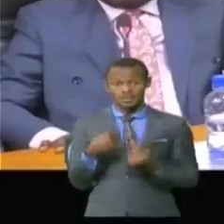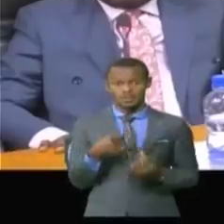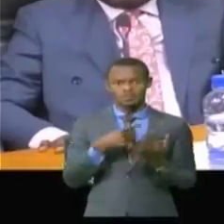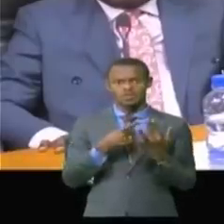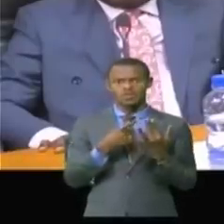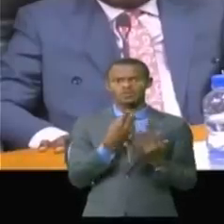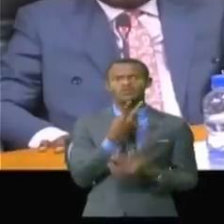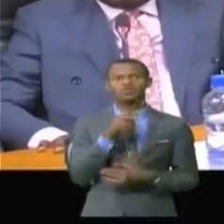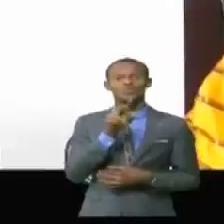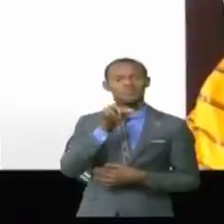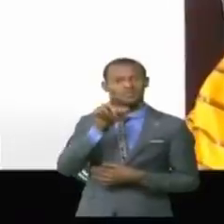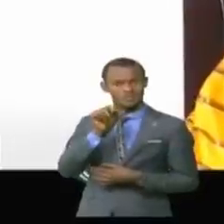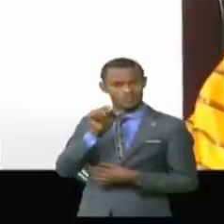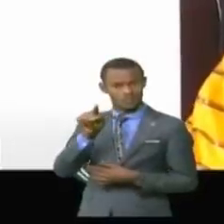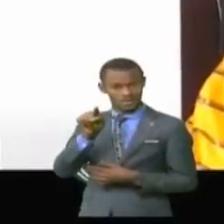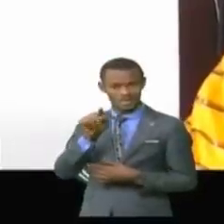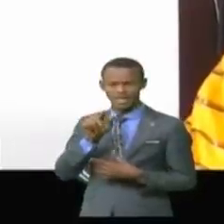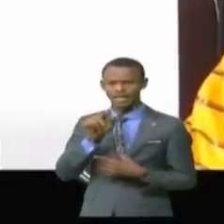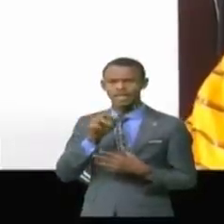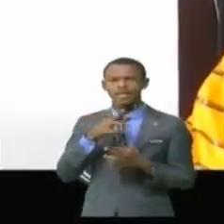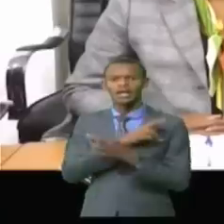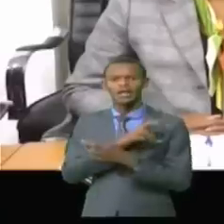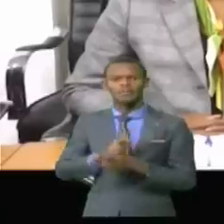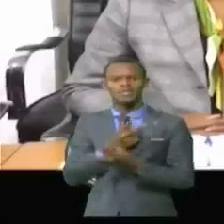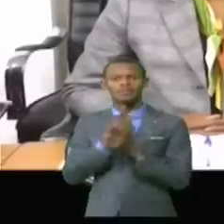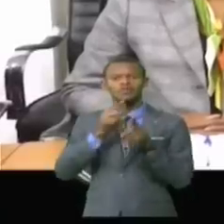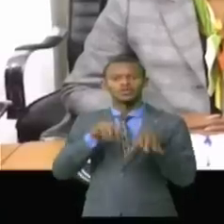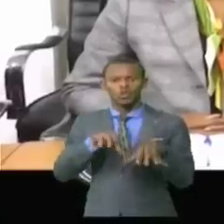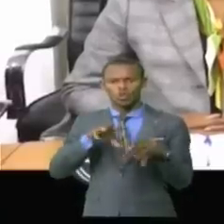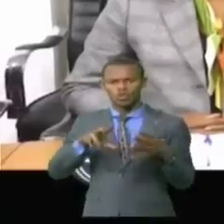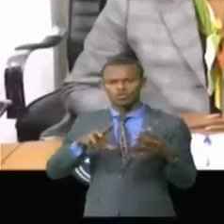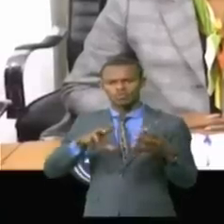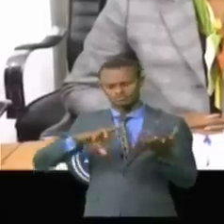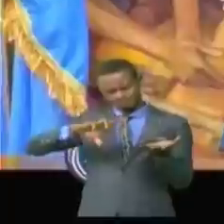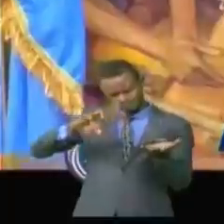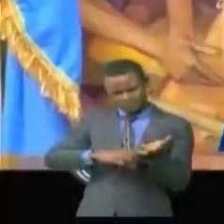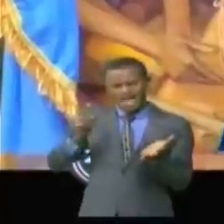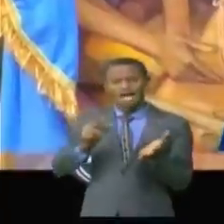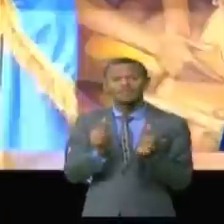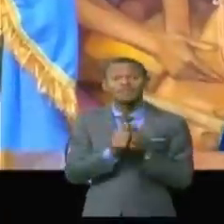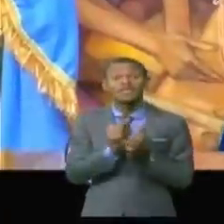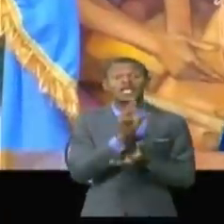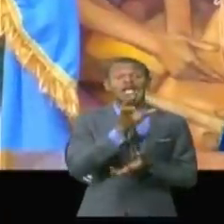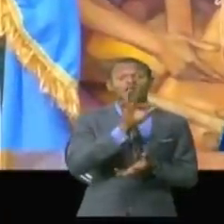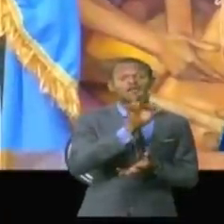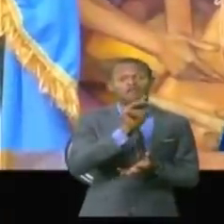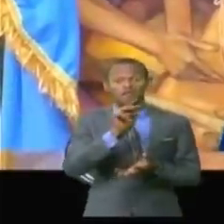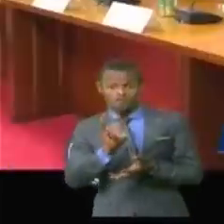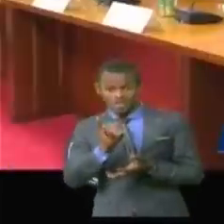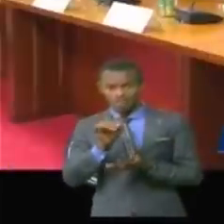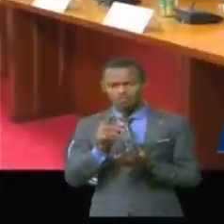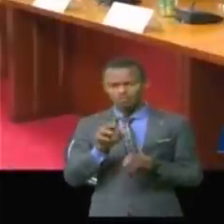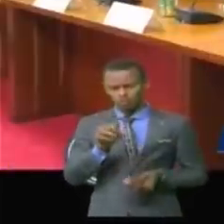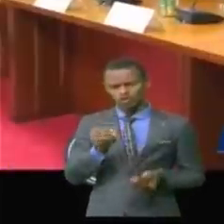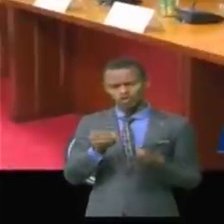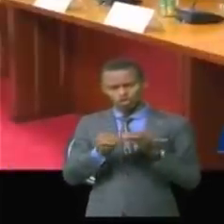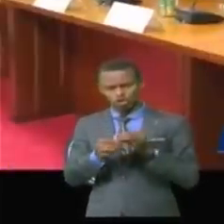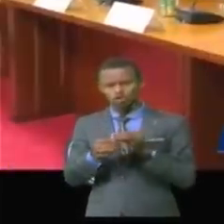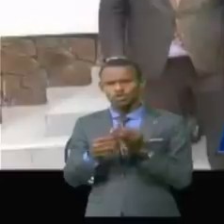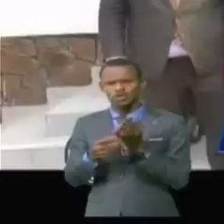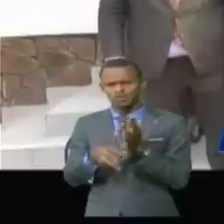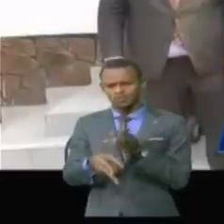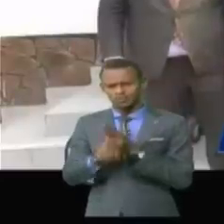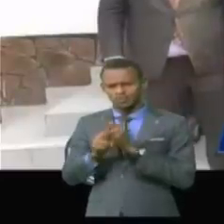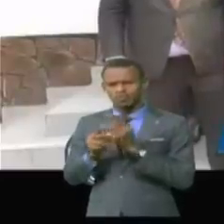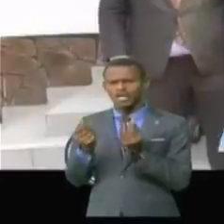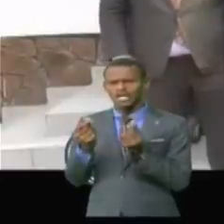un accord triennal avec le Fonds monétaire international avec une facilité élargie au crédit de 1,52 milliard